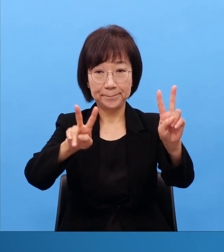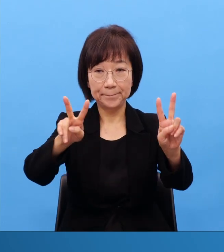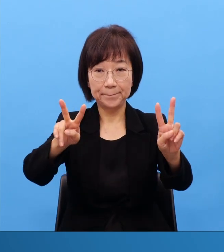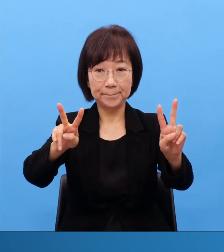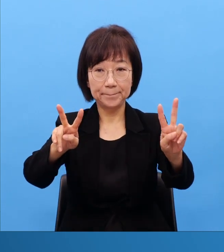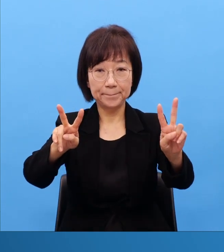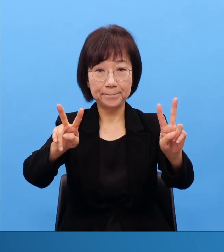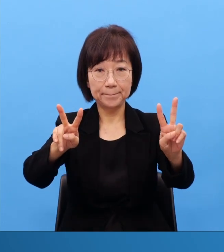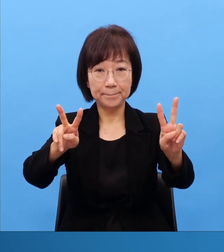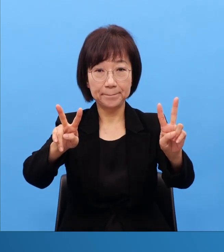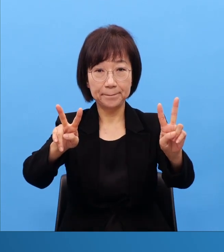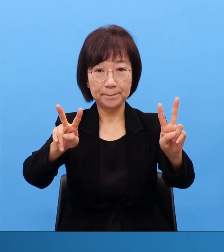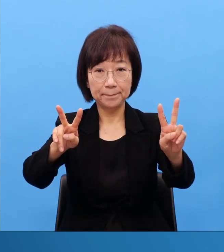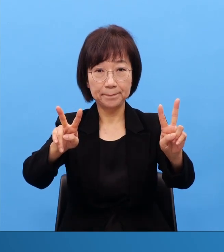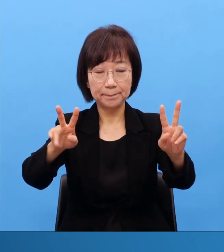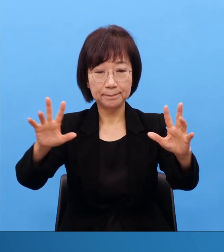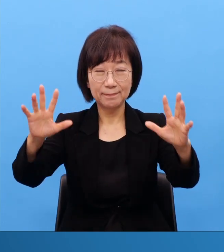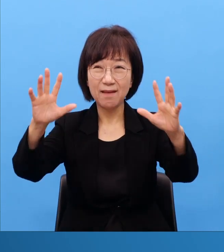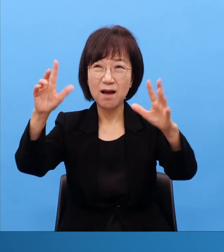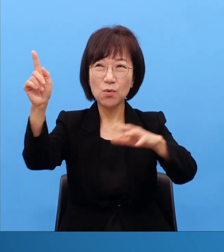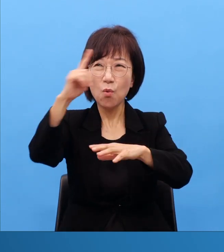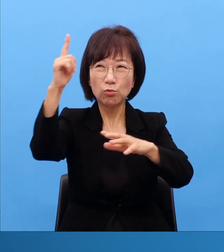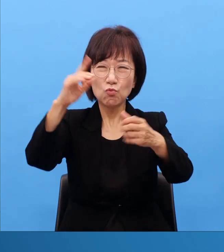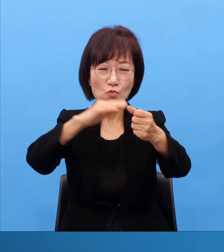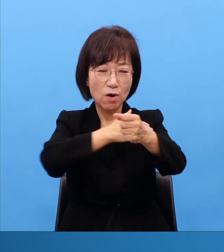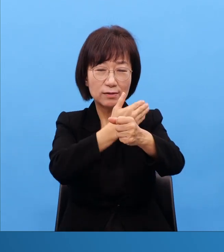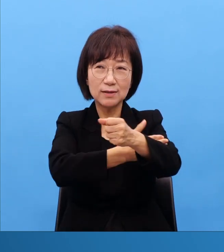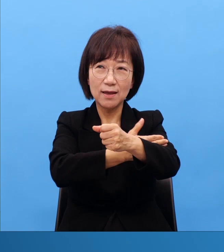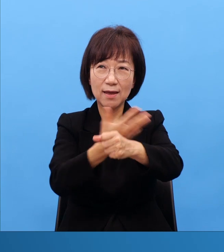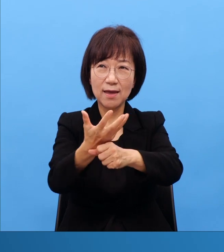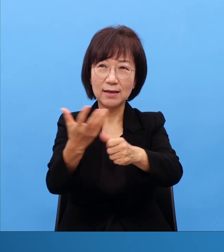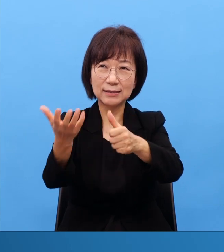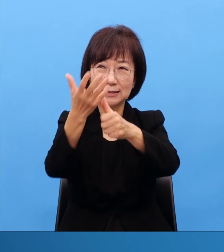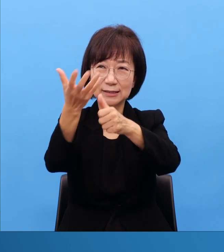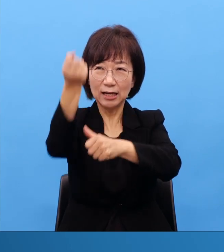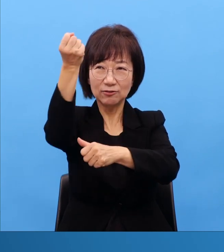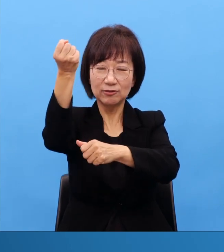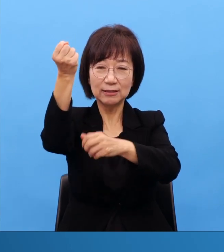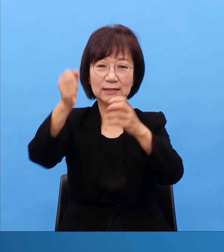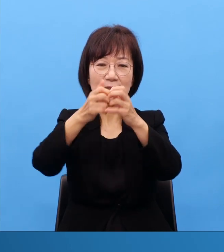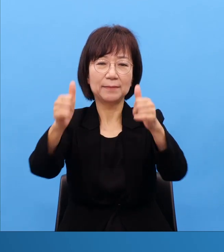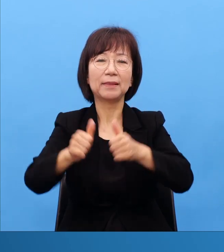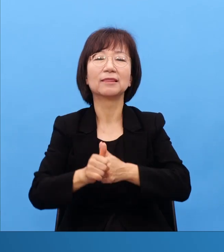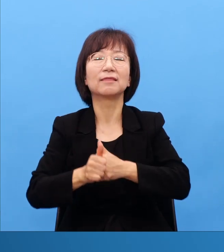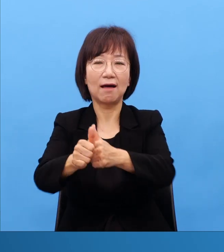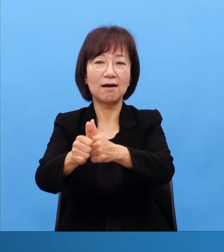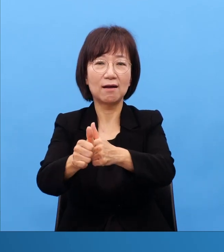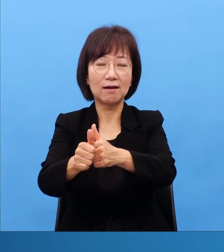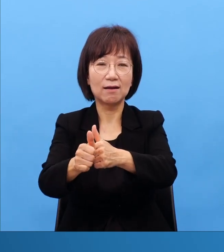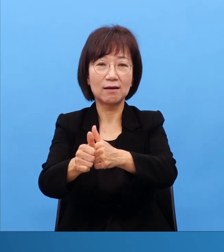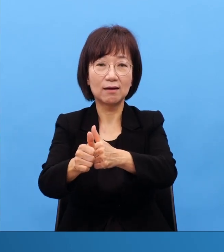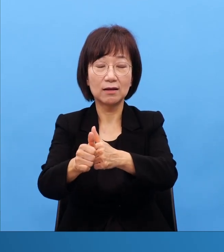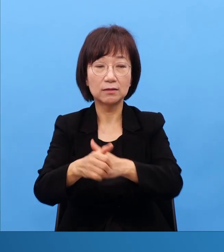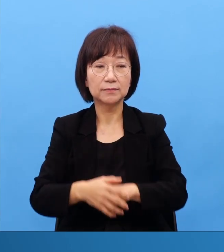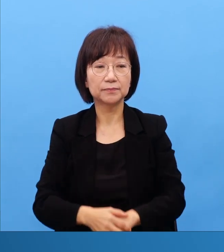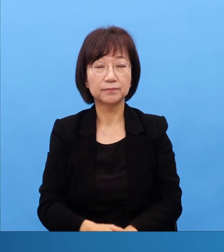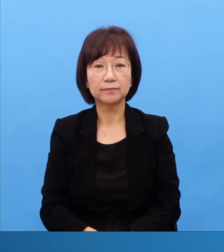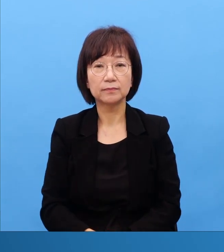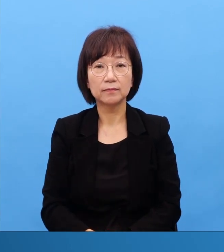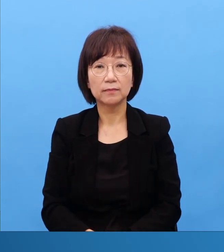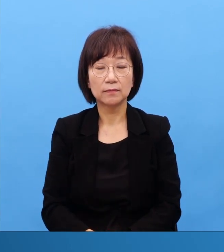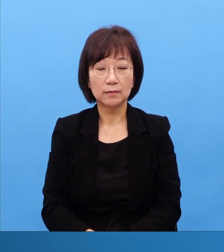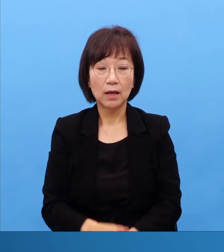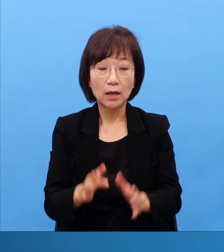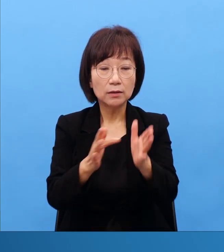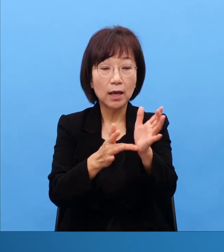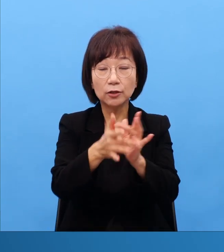2:2. 공중근세 잡은 자를 따랐다. 지금. 그렇죠? That until now we follow the one, the prince of the 뭡니까? Kingdom of the air. What does that mean? 과거만 끝낸 게 아니요.